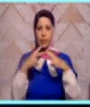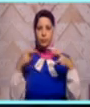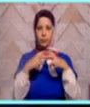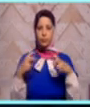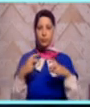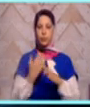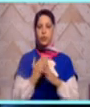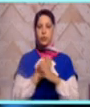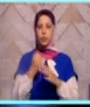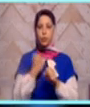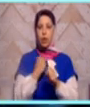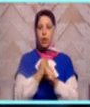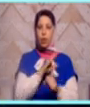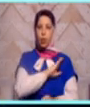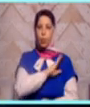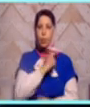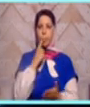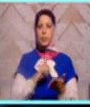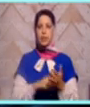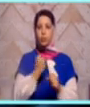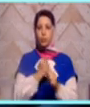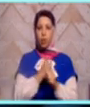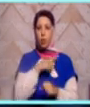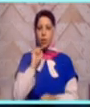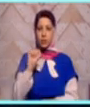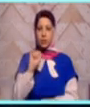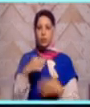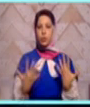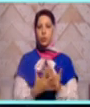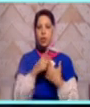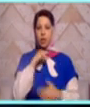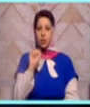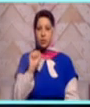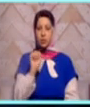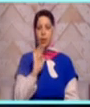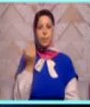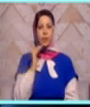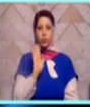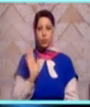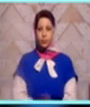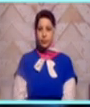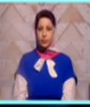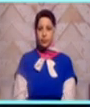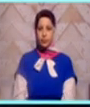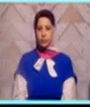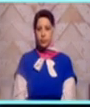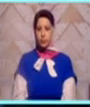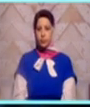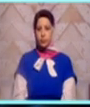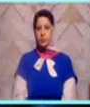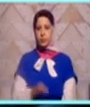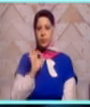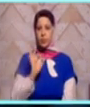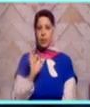للمصالح الحكوميه، يعني العمل الخاص او الشركات الخاصه مش بيطبق عليها هذا. والله كويس جدا ان حضرتك